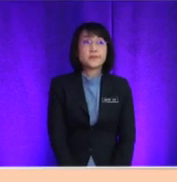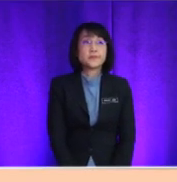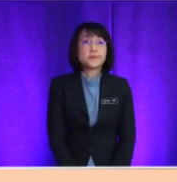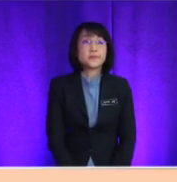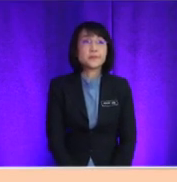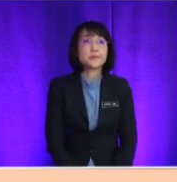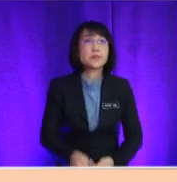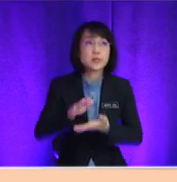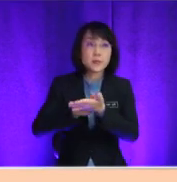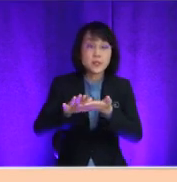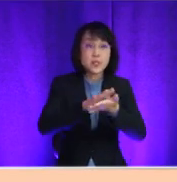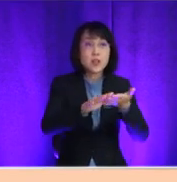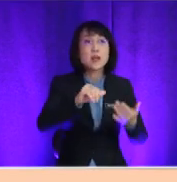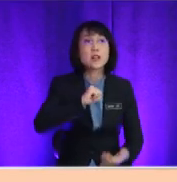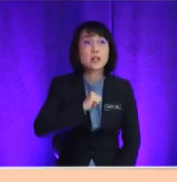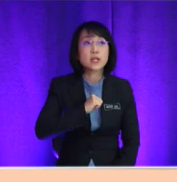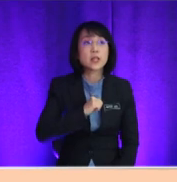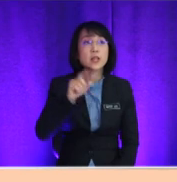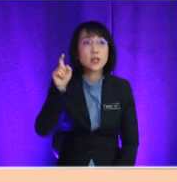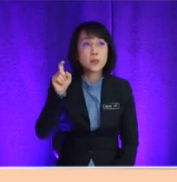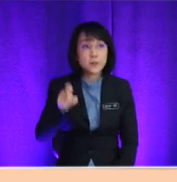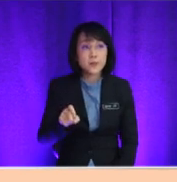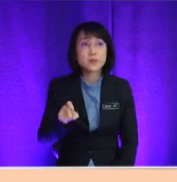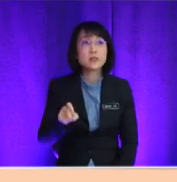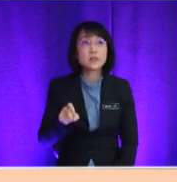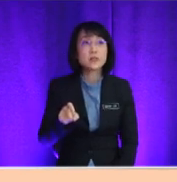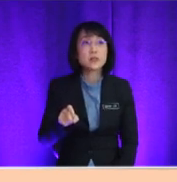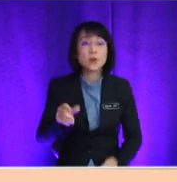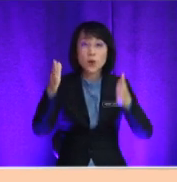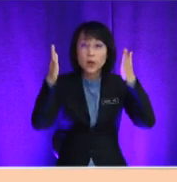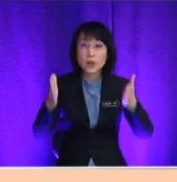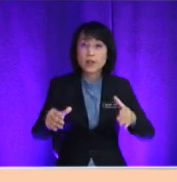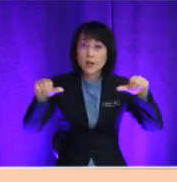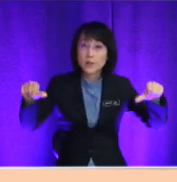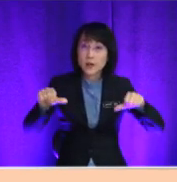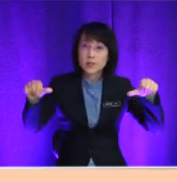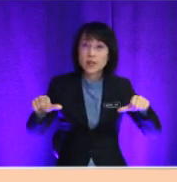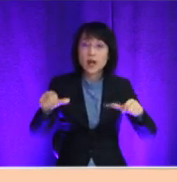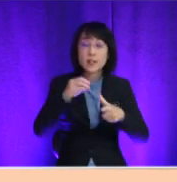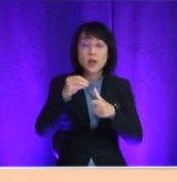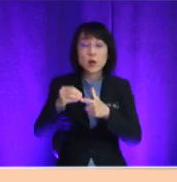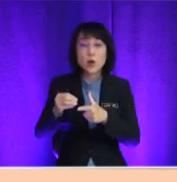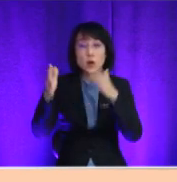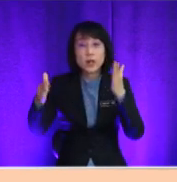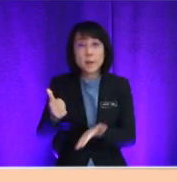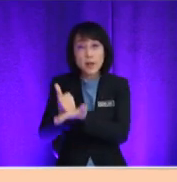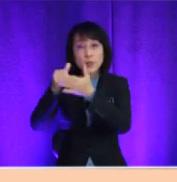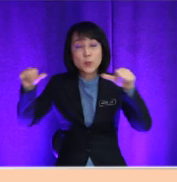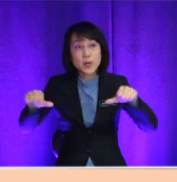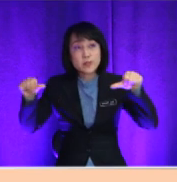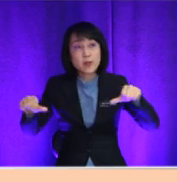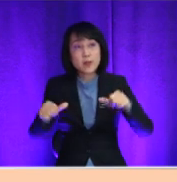kebersihan diri yang perlu pengendali pengendali makanan atau pembantu pembantunya Oke